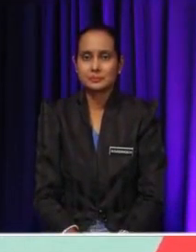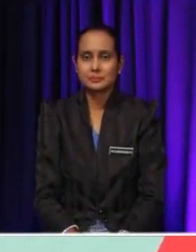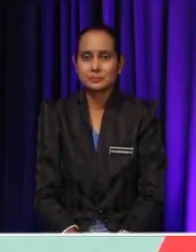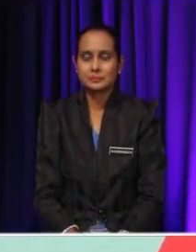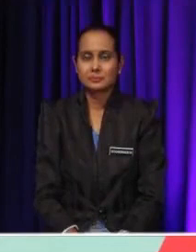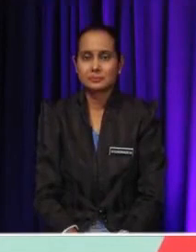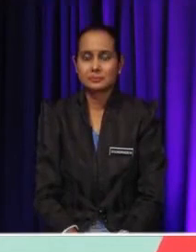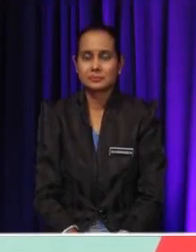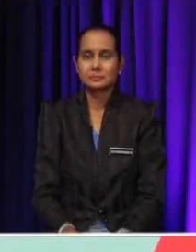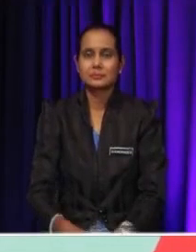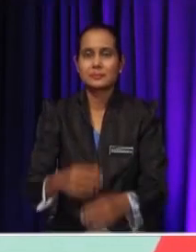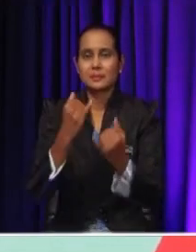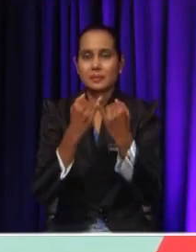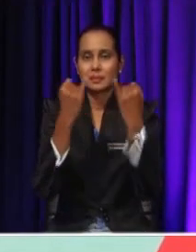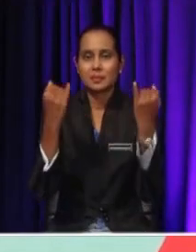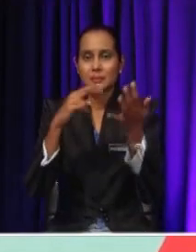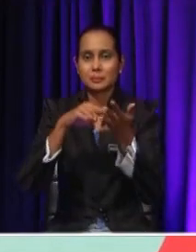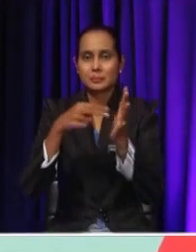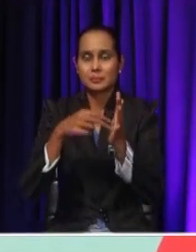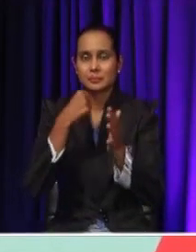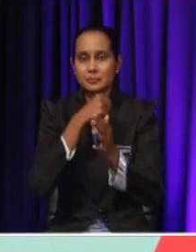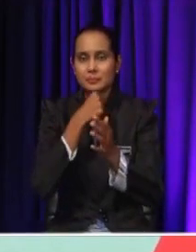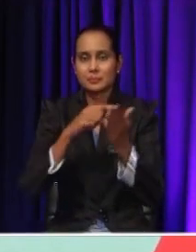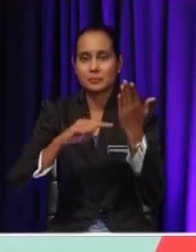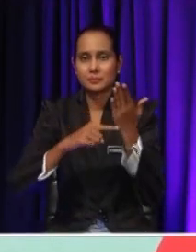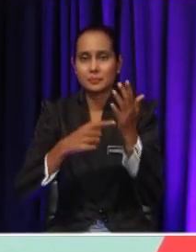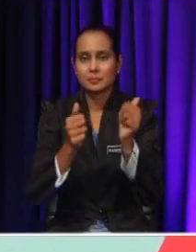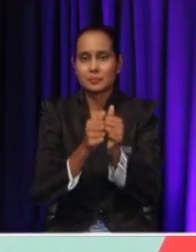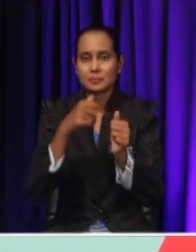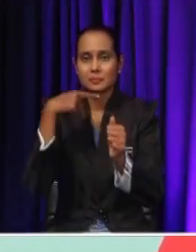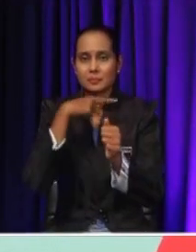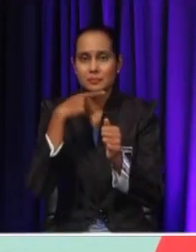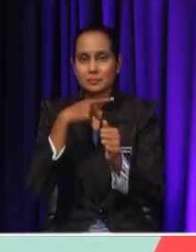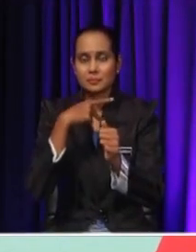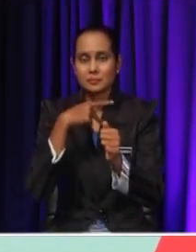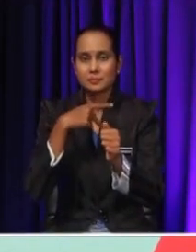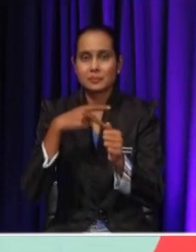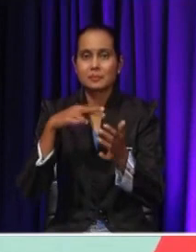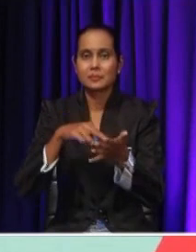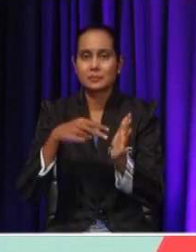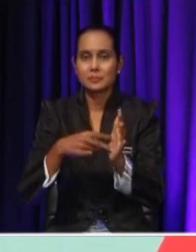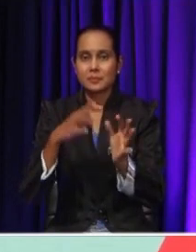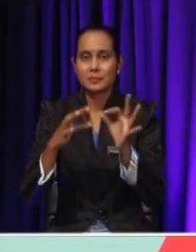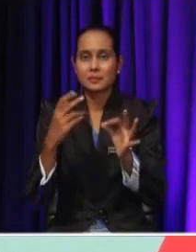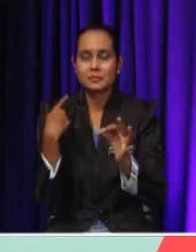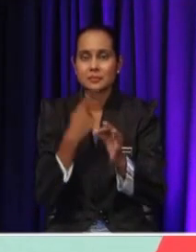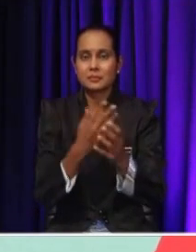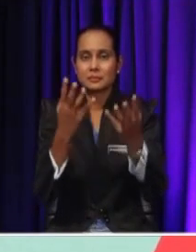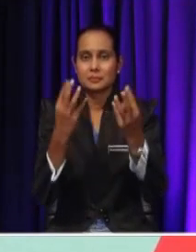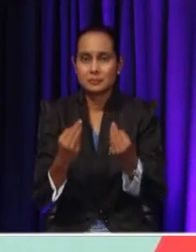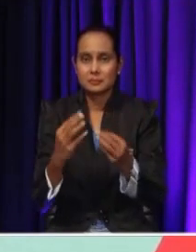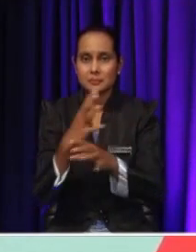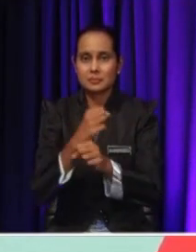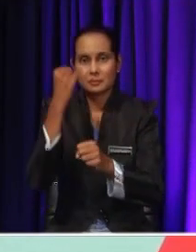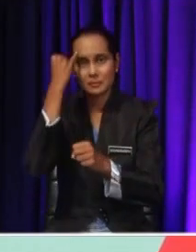masuk saja ini ya saja ini di mulutkan dengan pantun pantun ini termasuk jika kita hendak menuntut ilmu